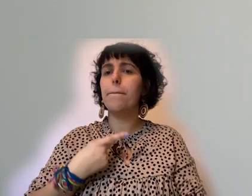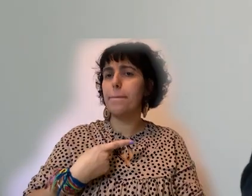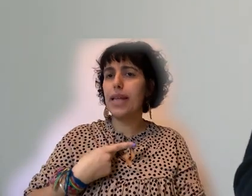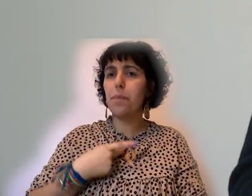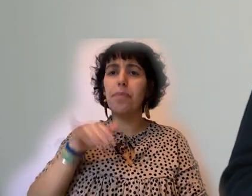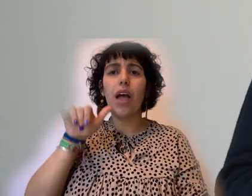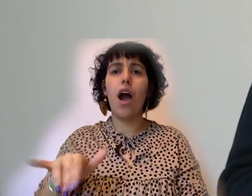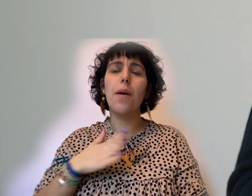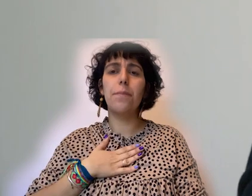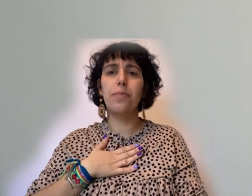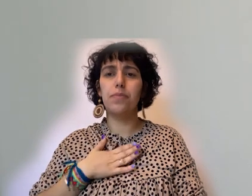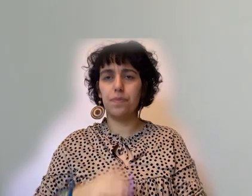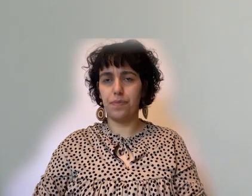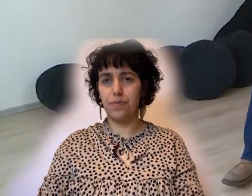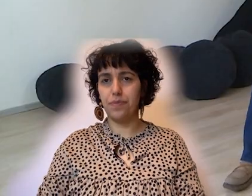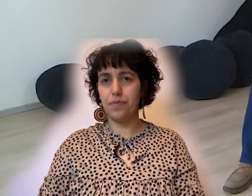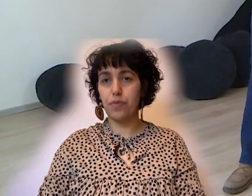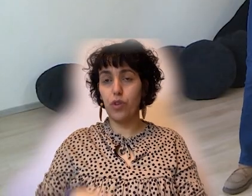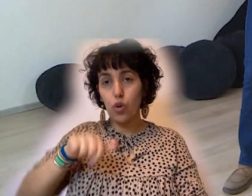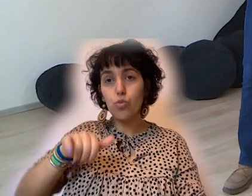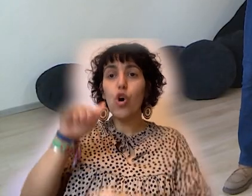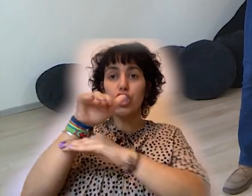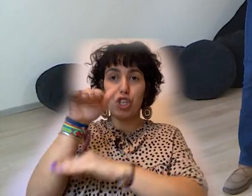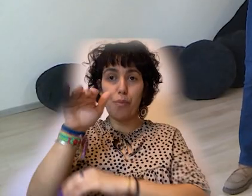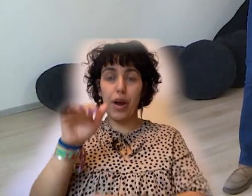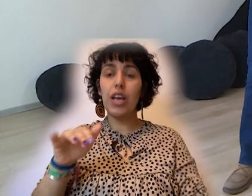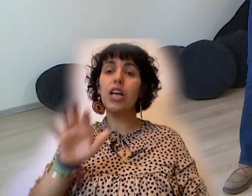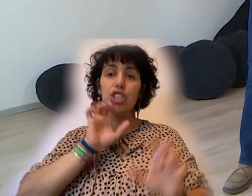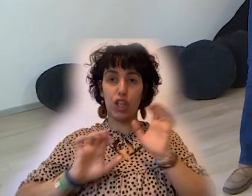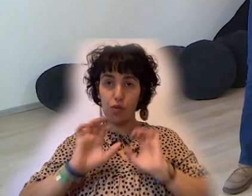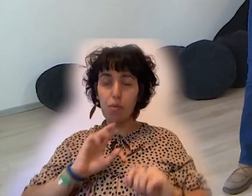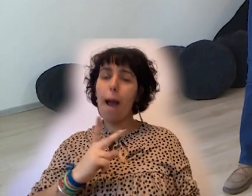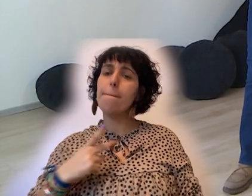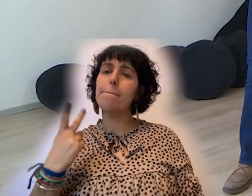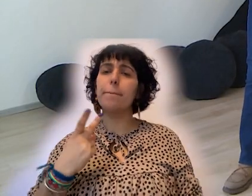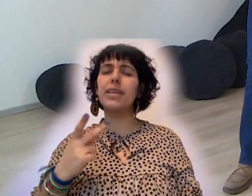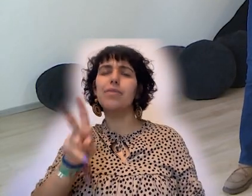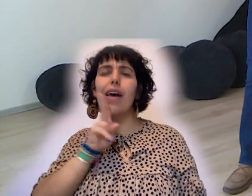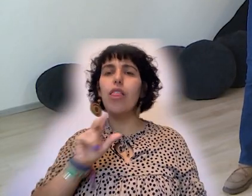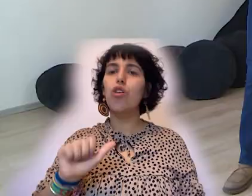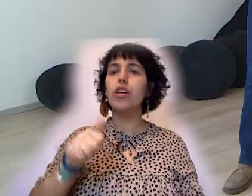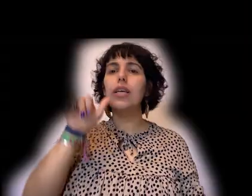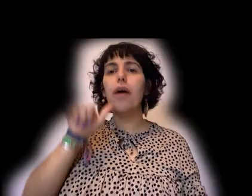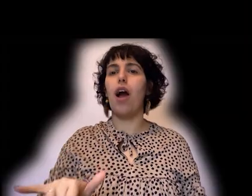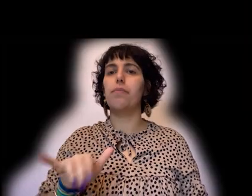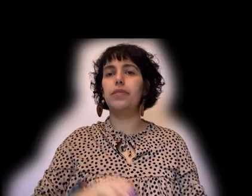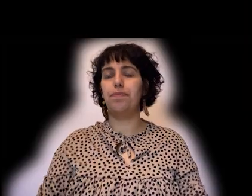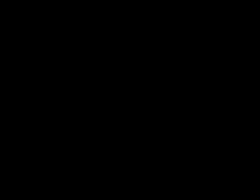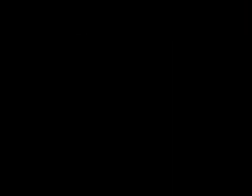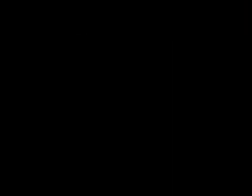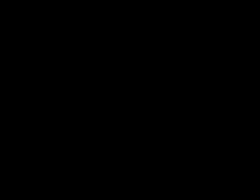savunmak da bizim için önemli haklardan bir tanesi bu sebepten Biz bugün böyle video çekmek istedik